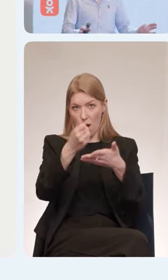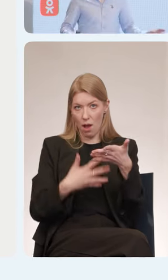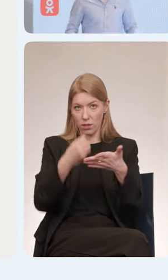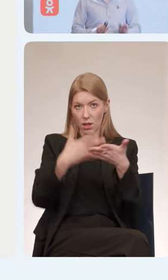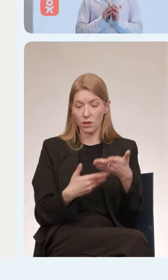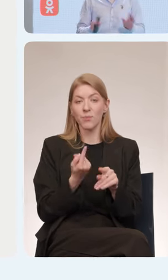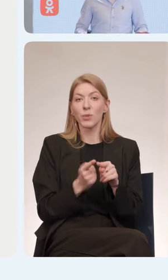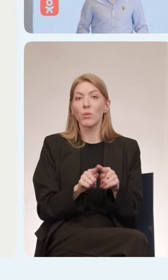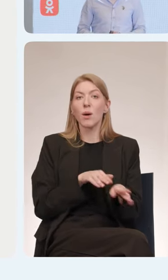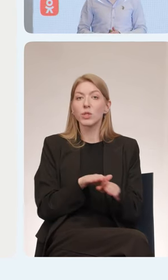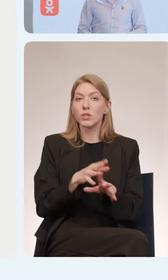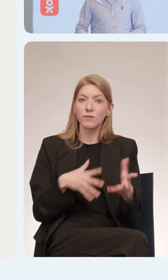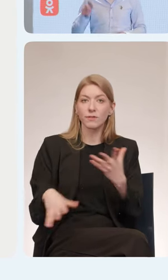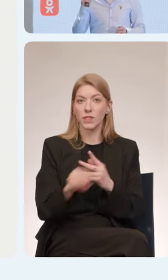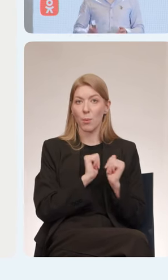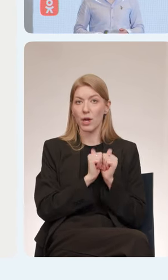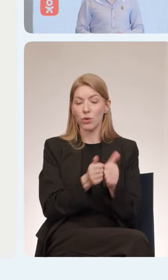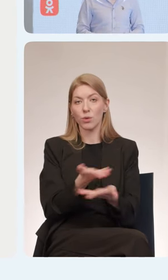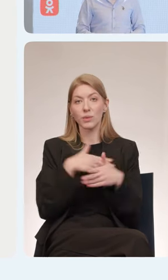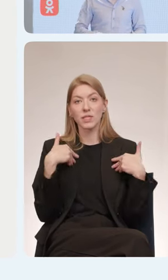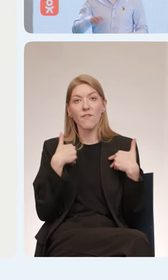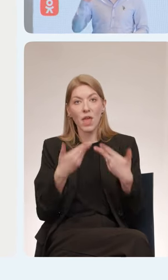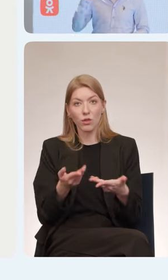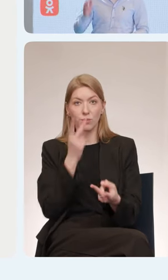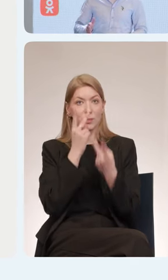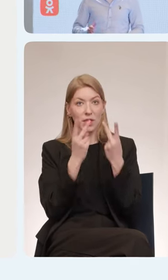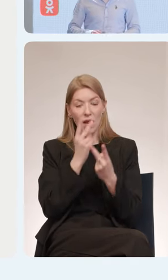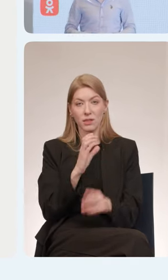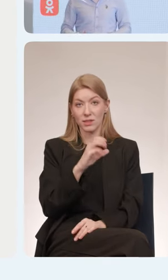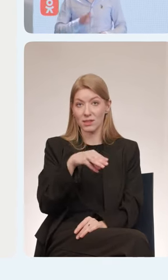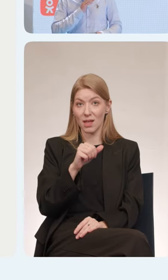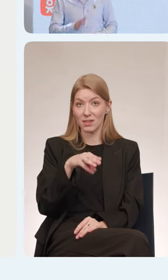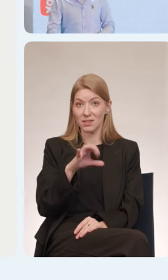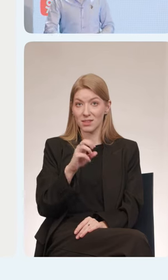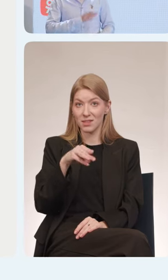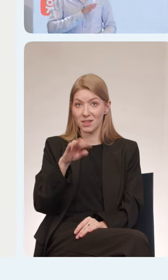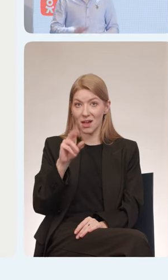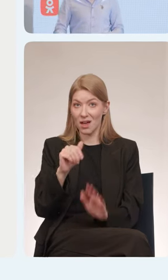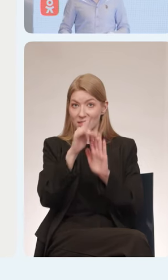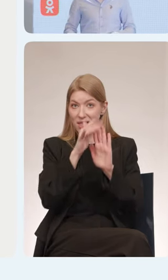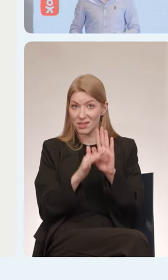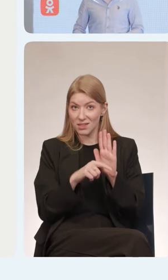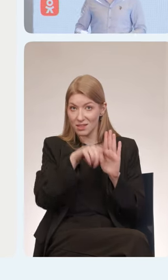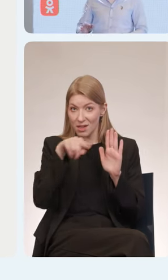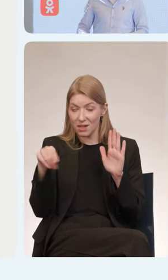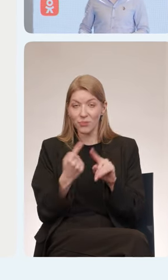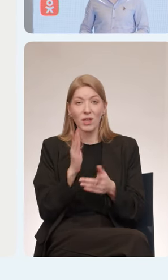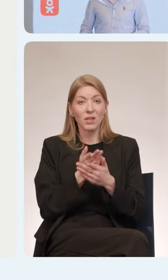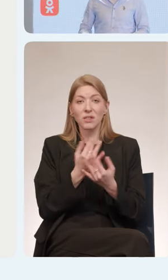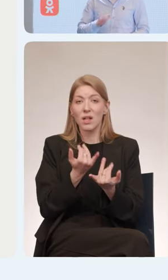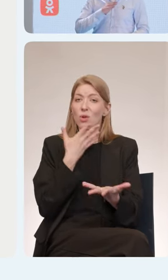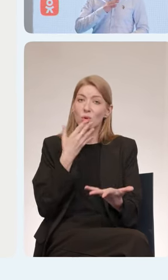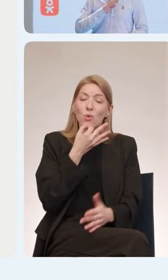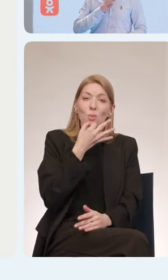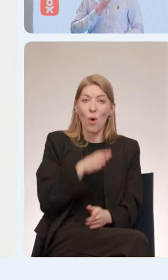всем партнерам, всем НКО мы советуем: заходите в свою статистику, смотрите, что у вас происходит. Статистика есть на любой абсолютно современной